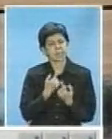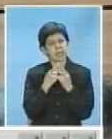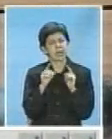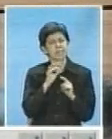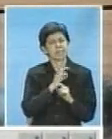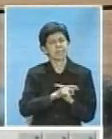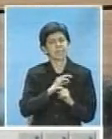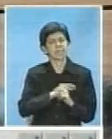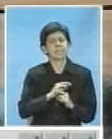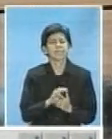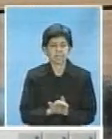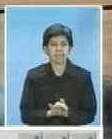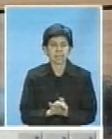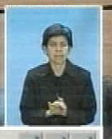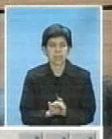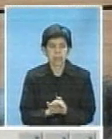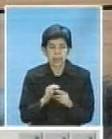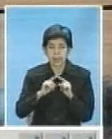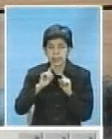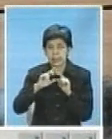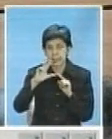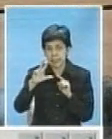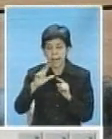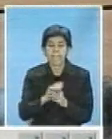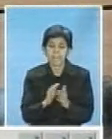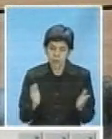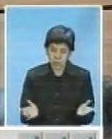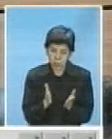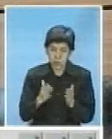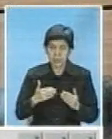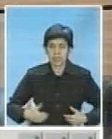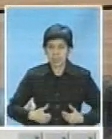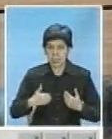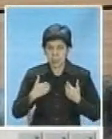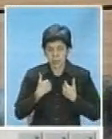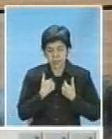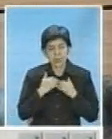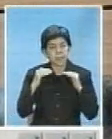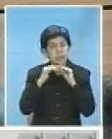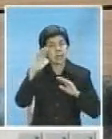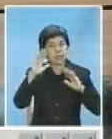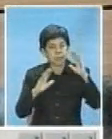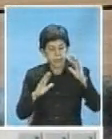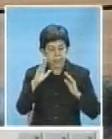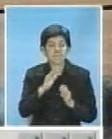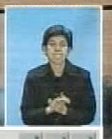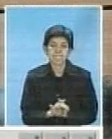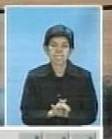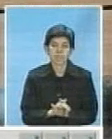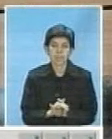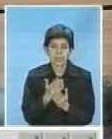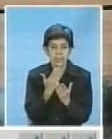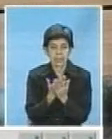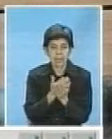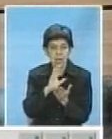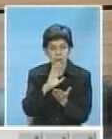ะคะสำหรับประเด็นที่3ส่งเสริมวิถีชีวิตตามระบอบประชาธิปไตยงบ